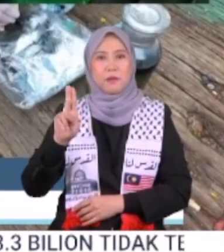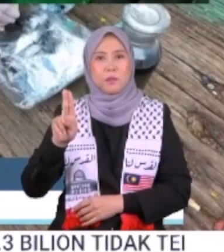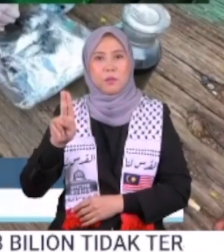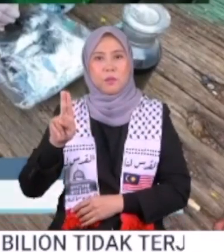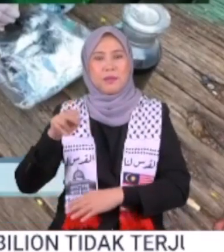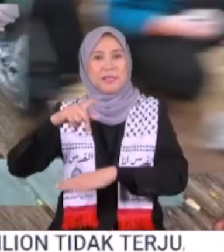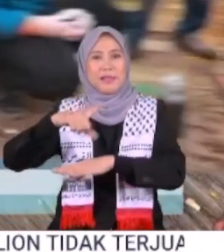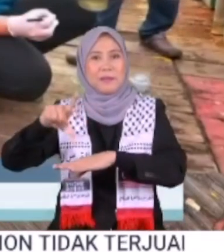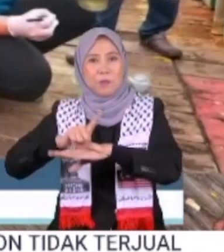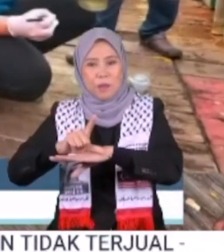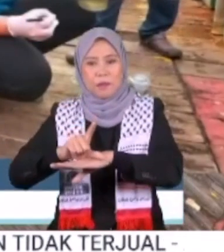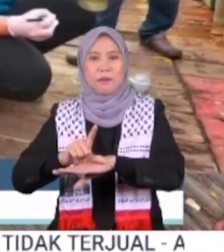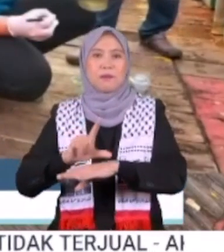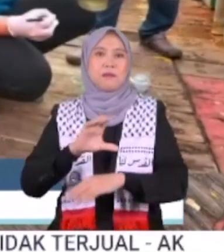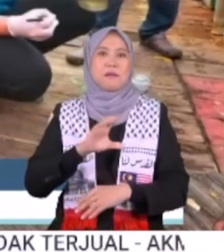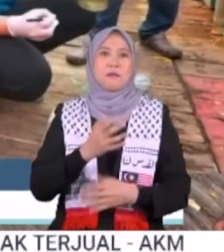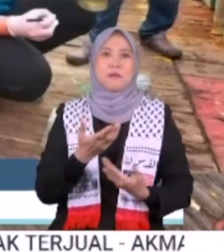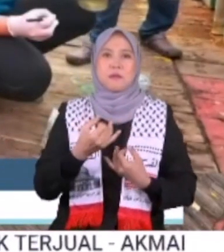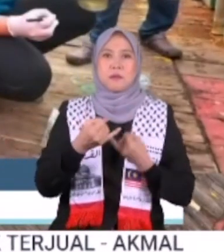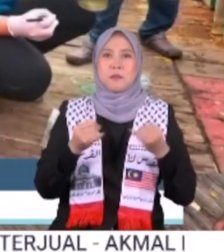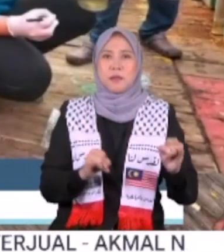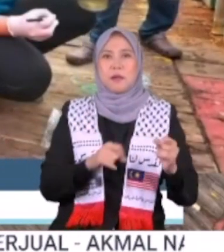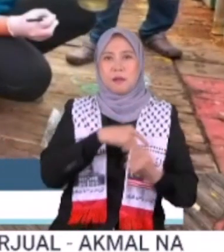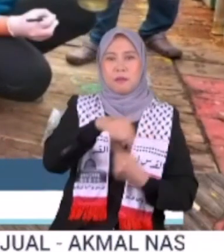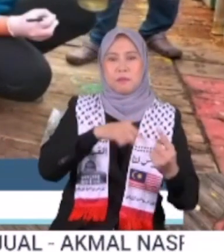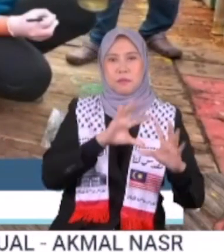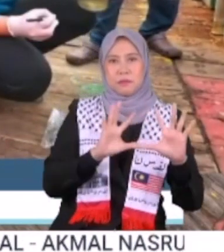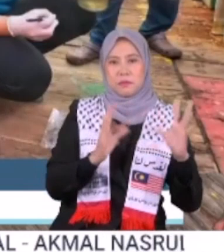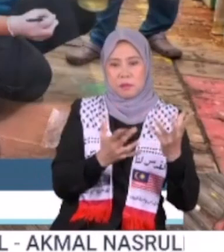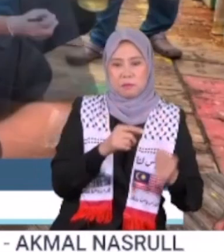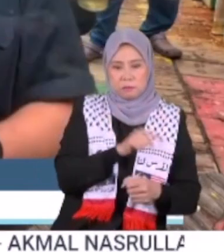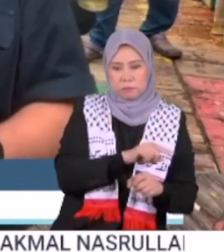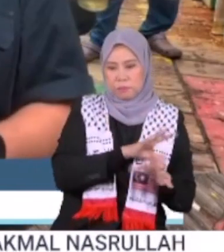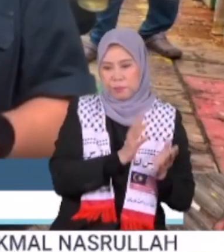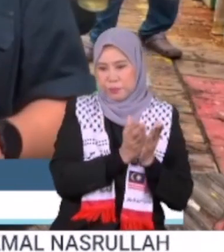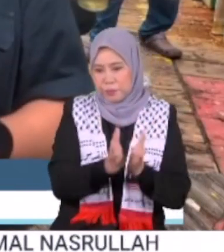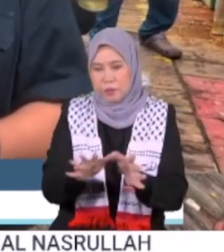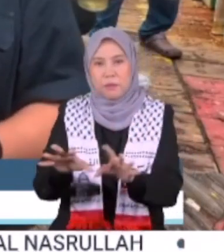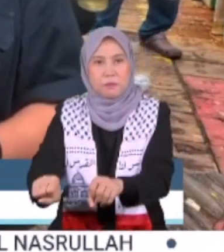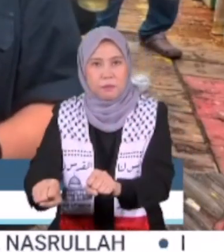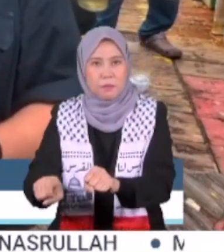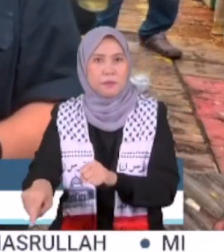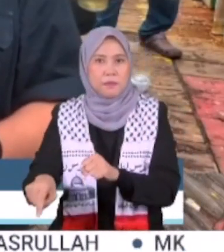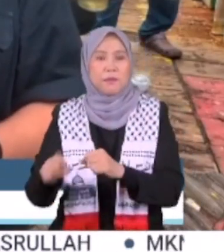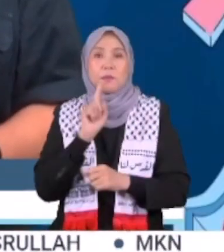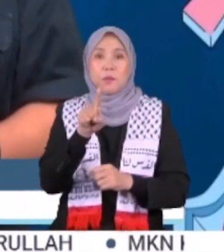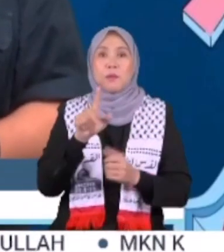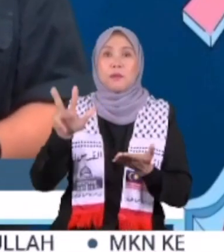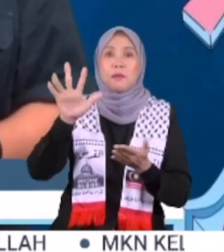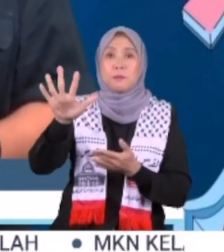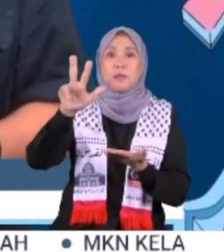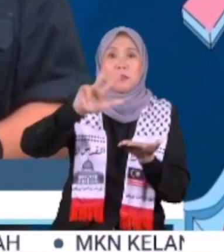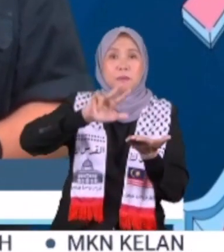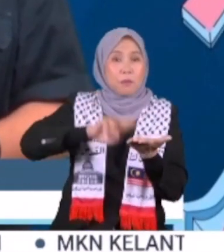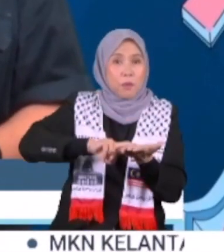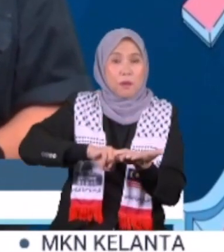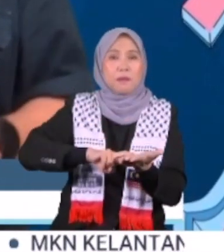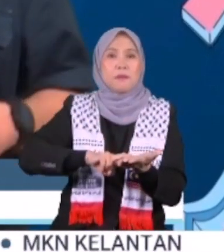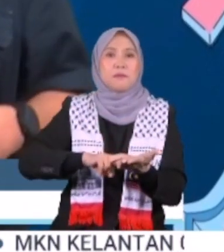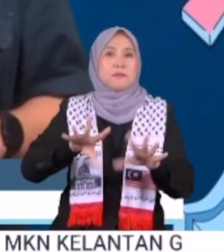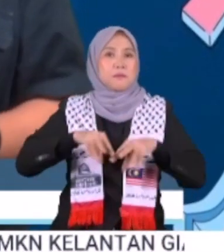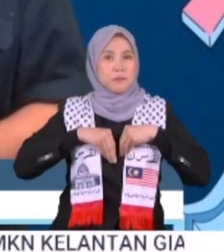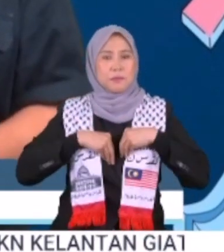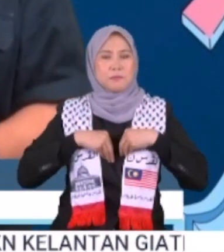Labuan ditahan oleh Jabatan Alam Sekitar Negeri. Ini bukan pertama kali, lima lagi laporan diterima untuk tahun ini